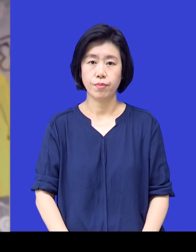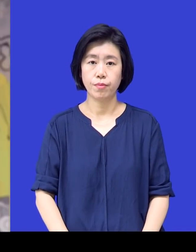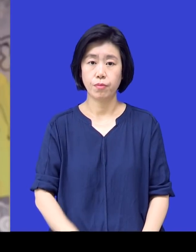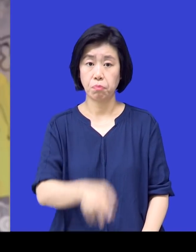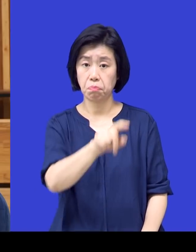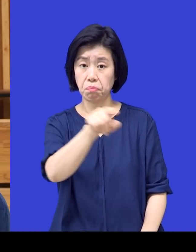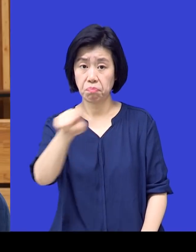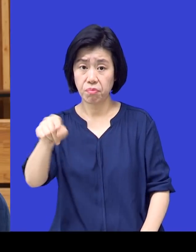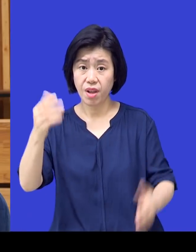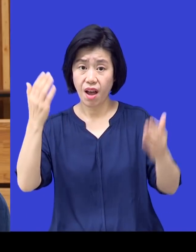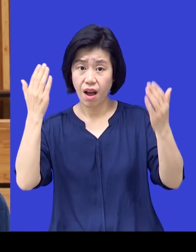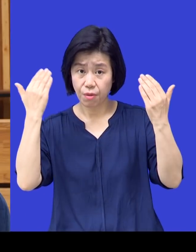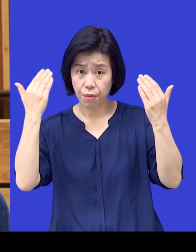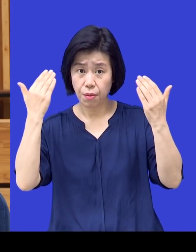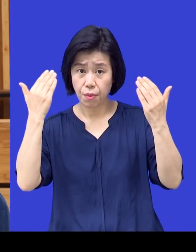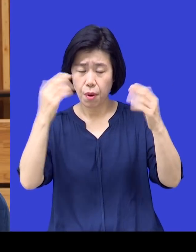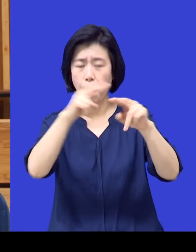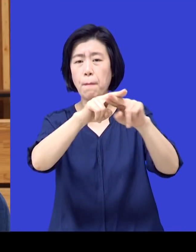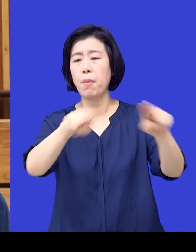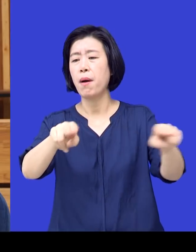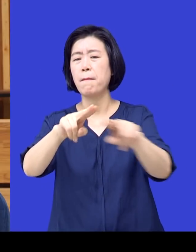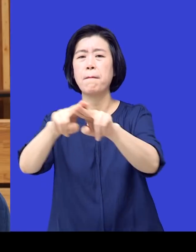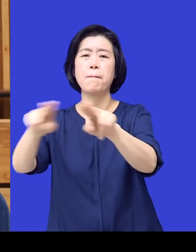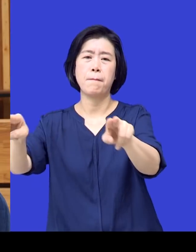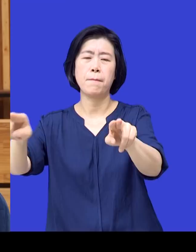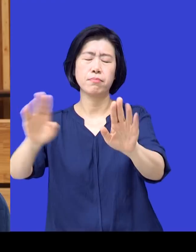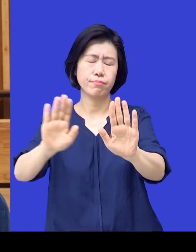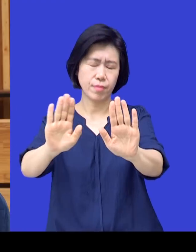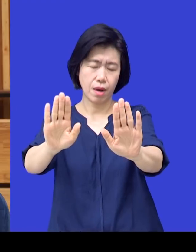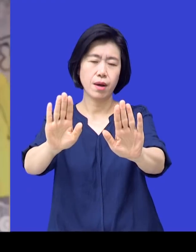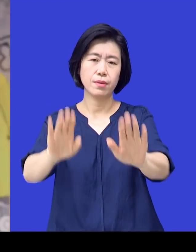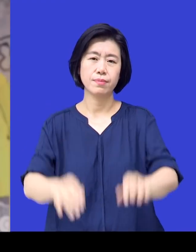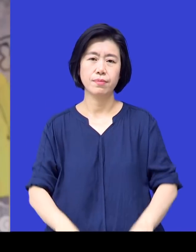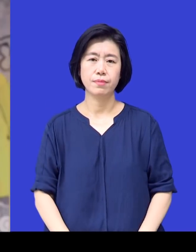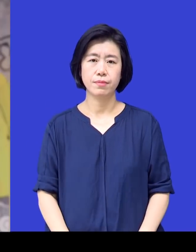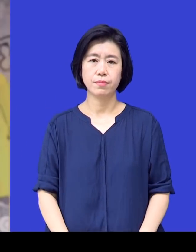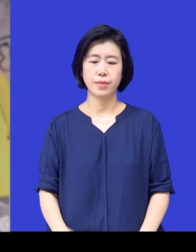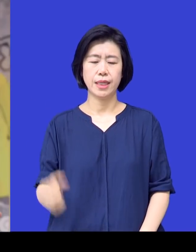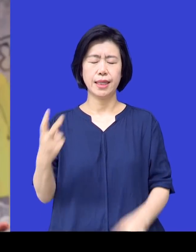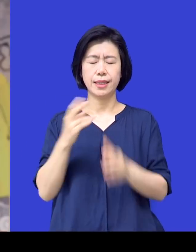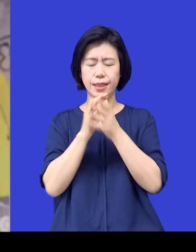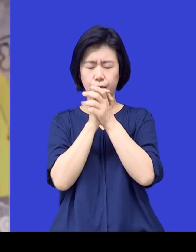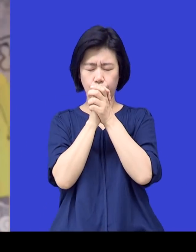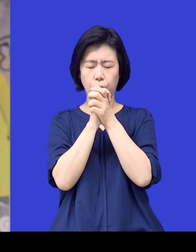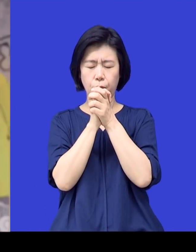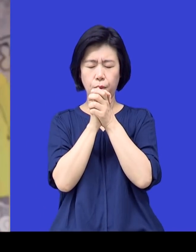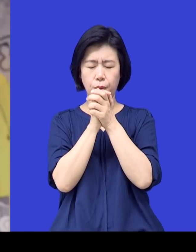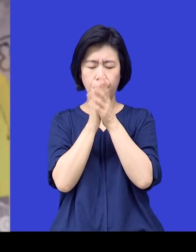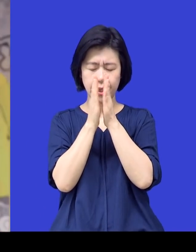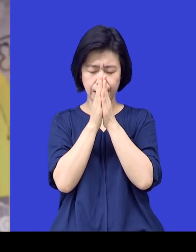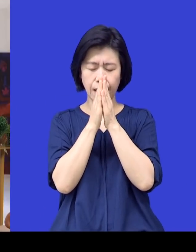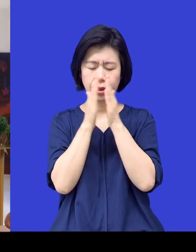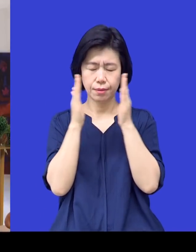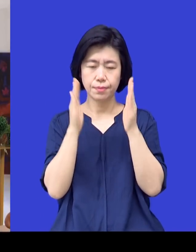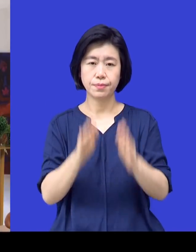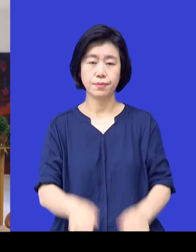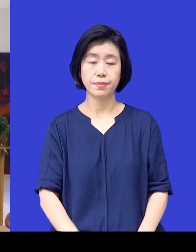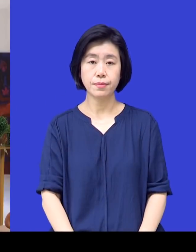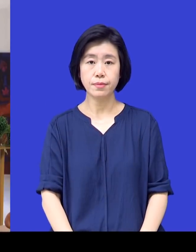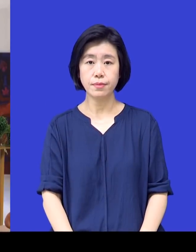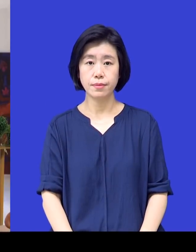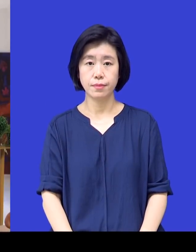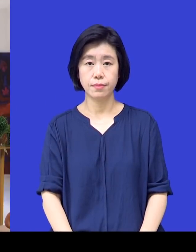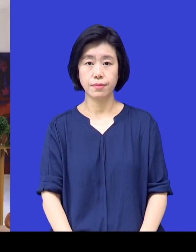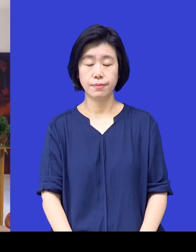백지화 시켜서 기도를 하는데 교수직을 그냥 물리치시고. 아니 그러니까 뭐 하나님이 보리에 뭔가 놓고. 인도를 하시면 예, 예.